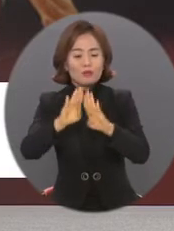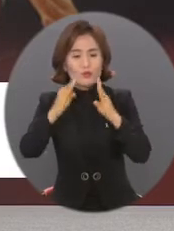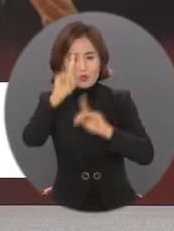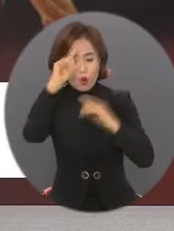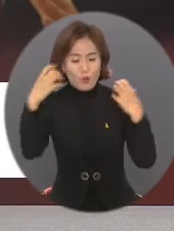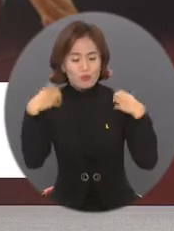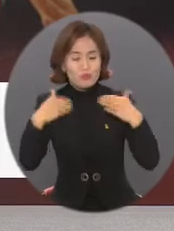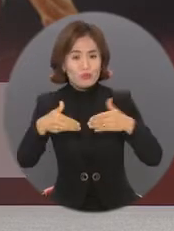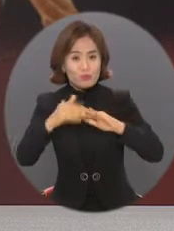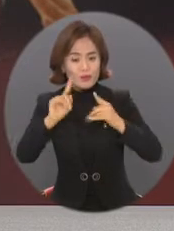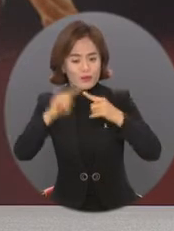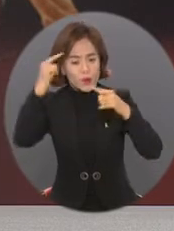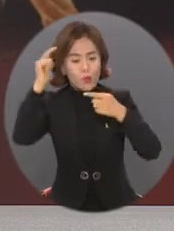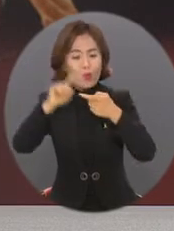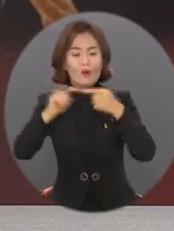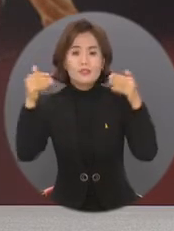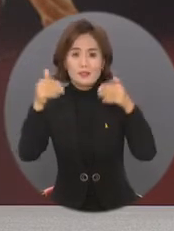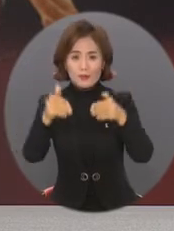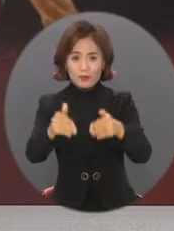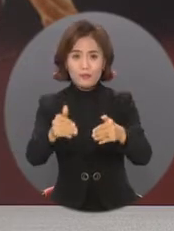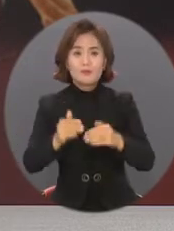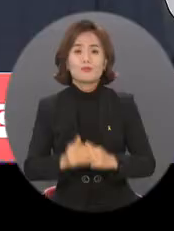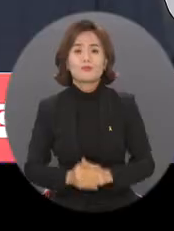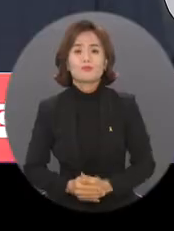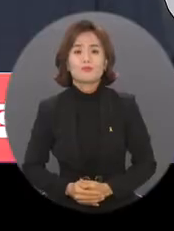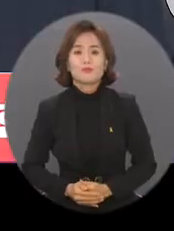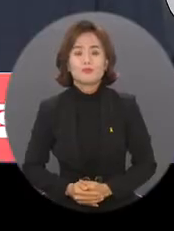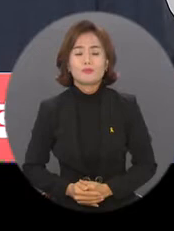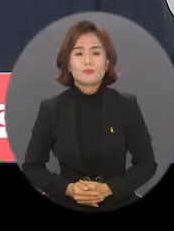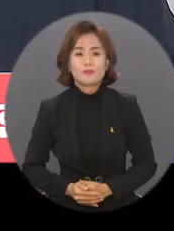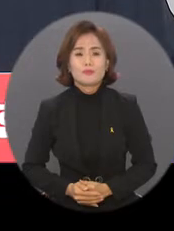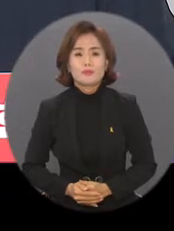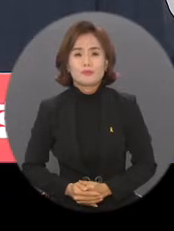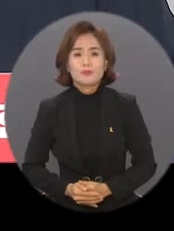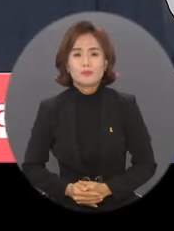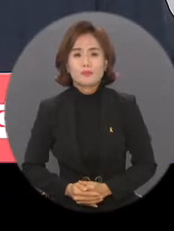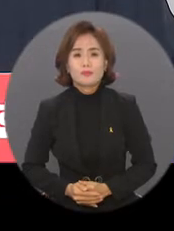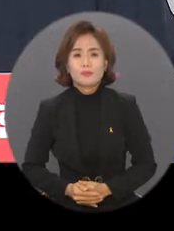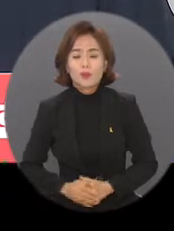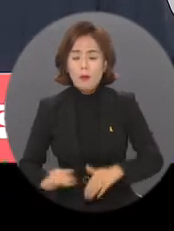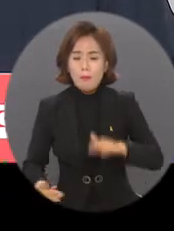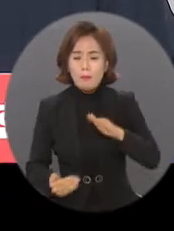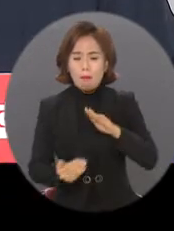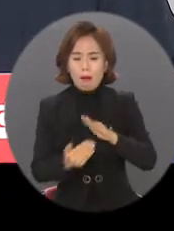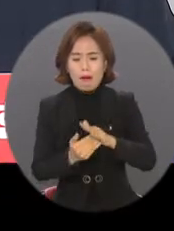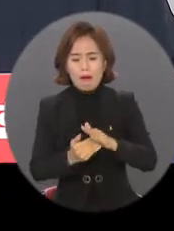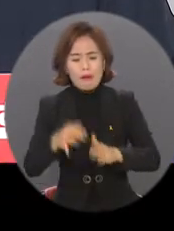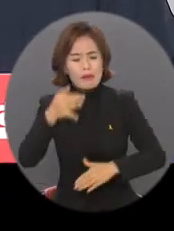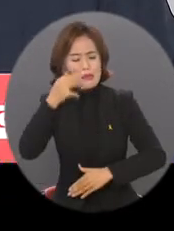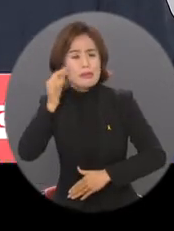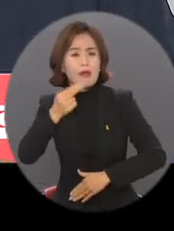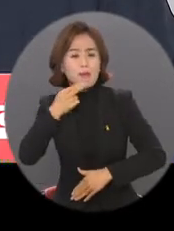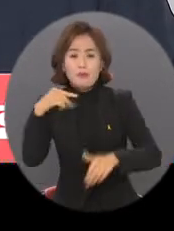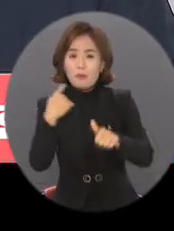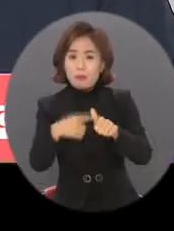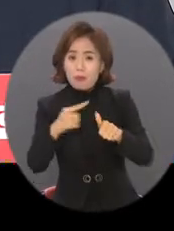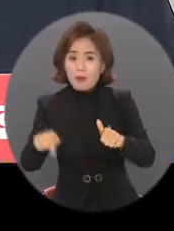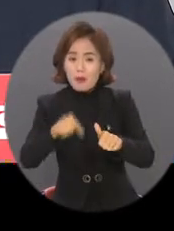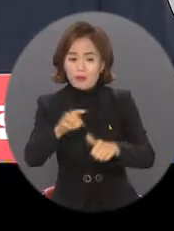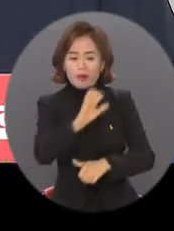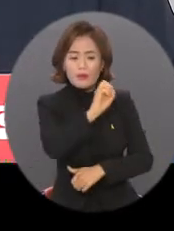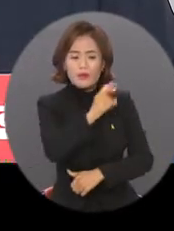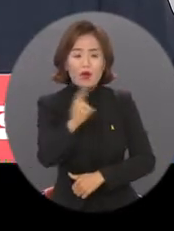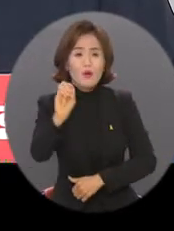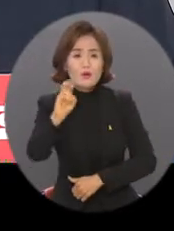주목됩니다 보도에 윤군 수 기잡니다 5 역대급 비호감 태선 이라는 비판 속에 여야를